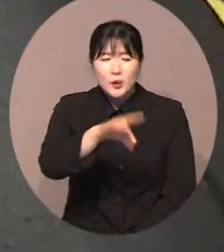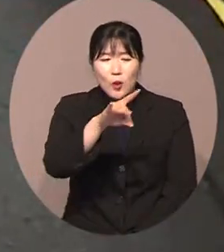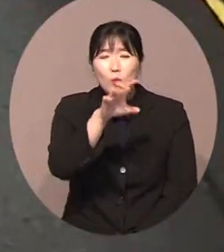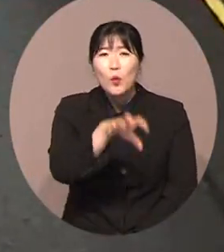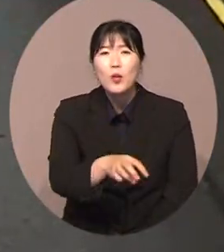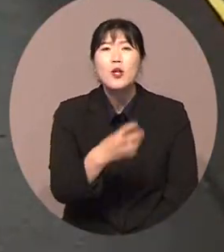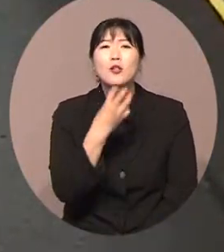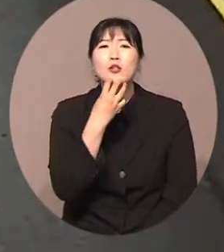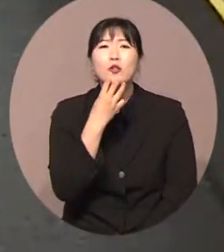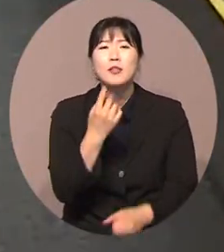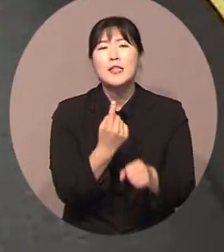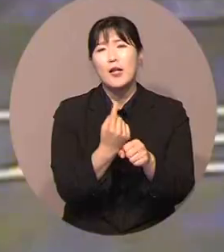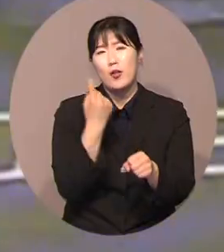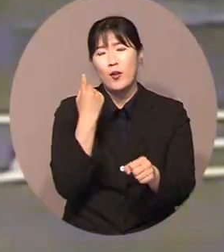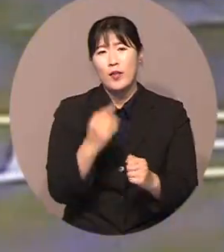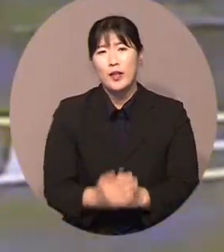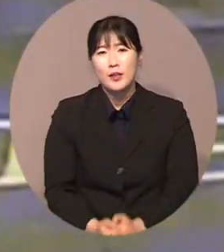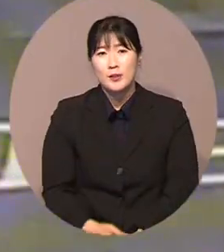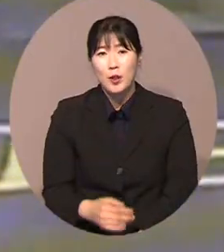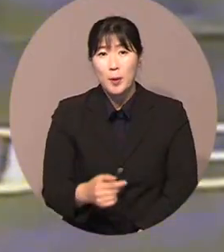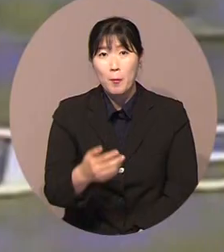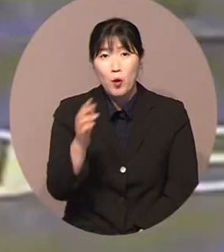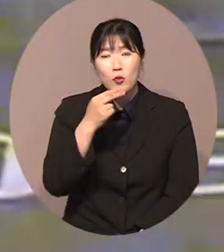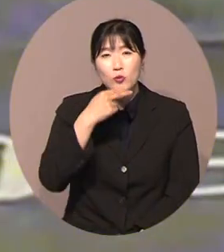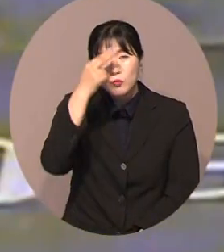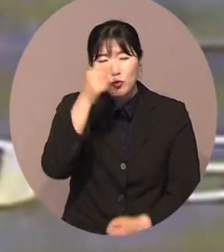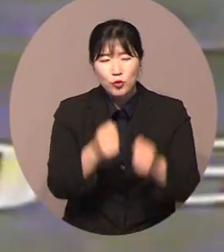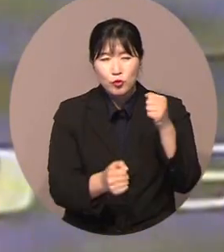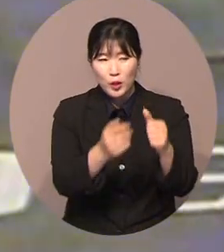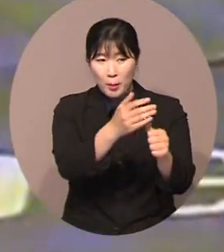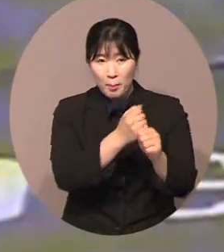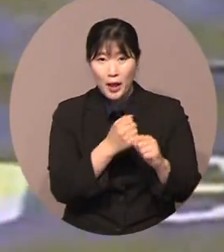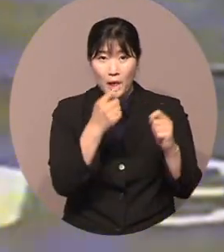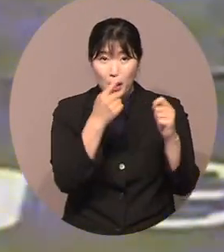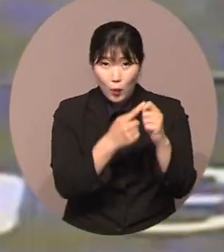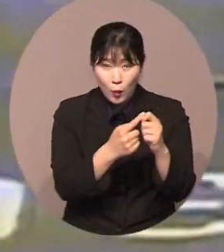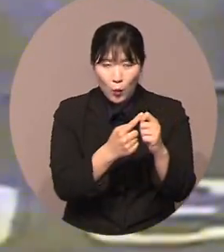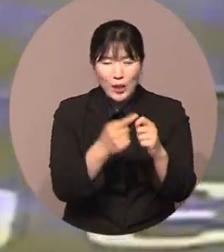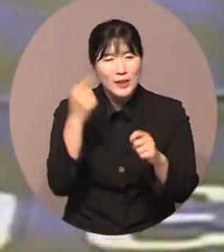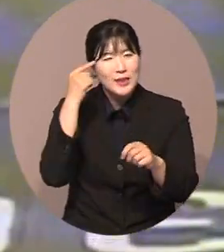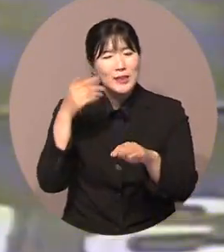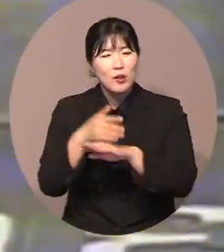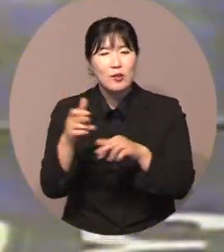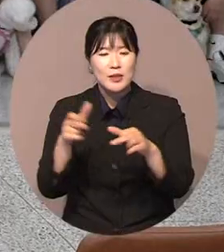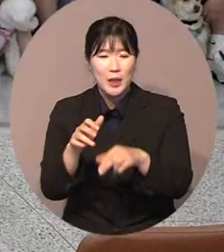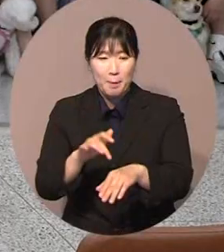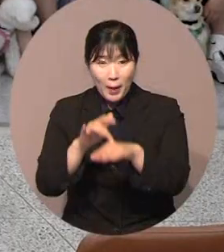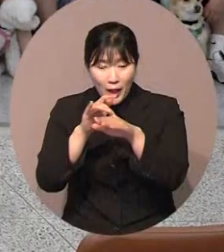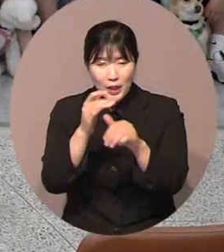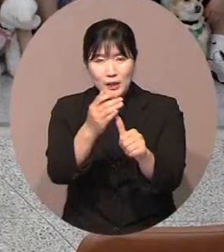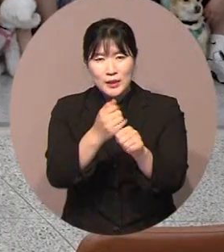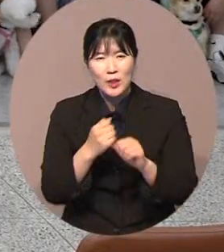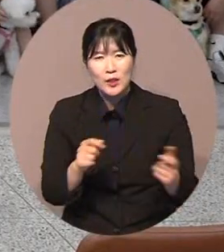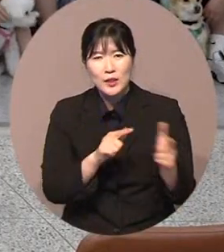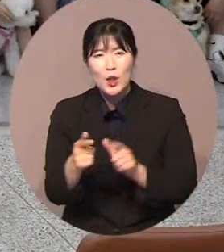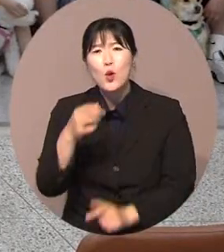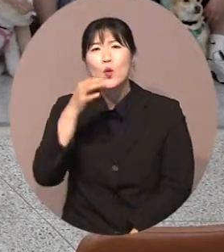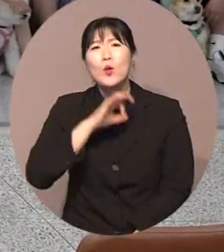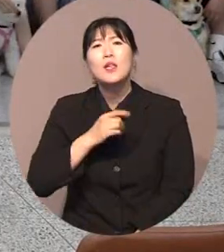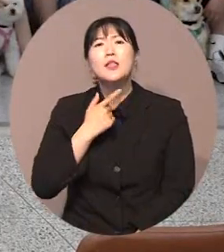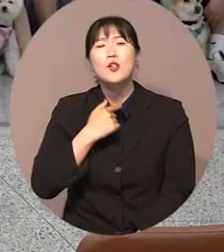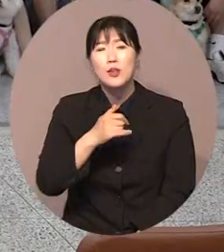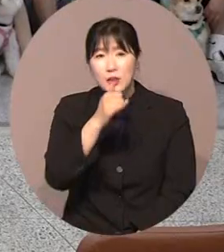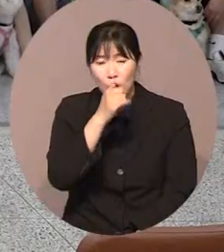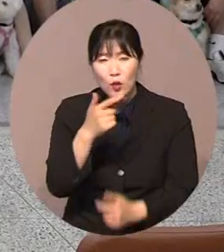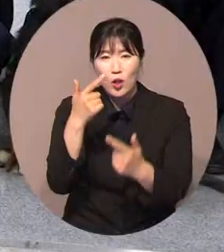시범 운영을 시작했는데 음주 차량을 발견해 검거를 돕고 실종된 지적장애인을 신고하는 등 성과를 인정받아